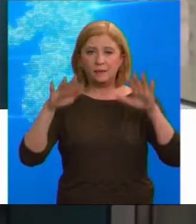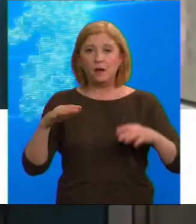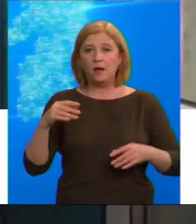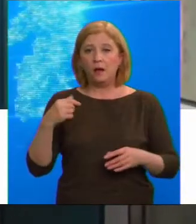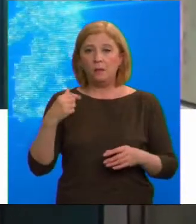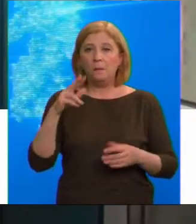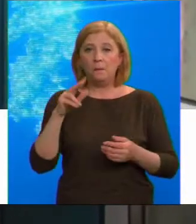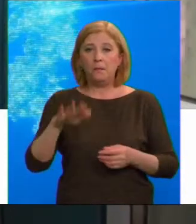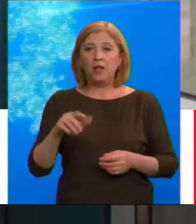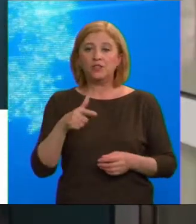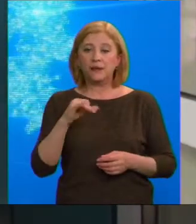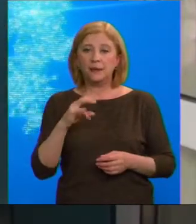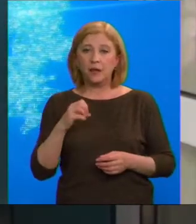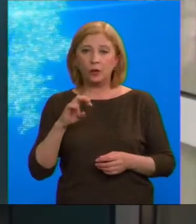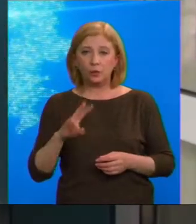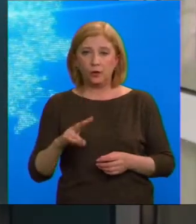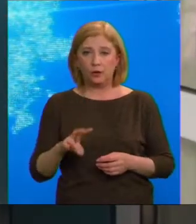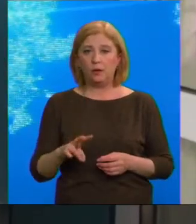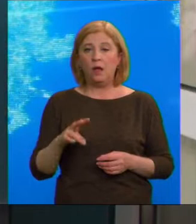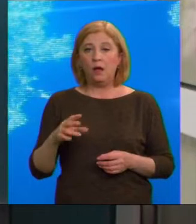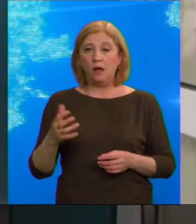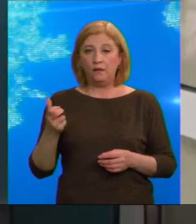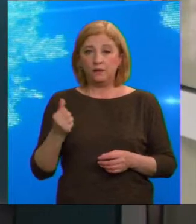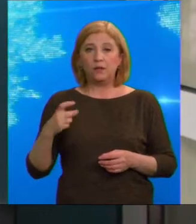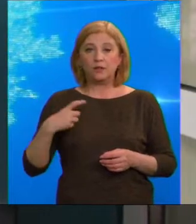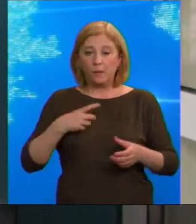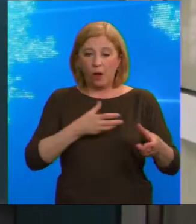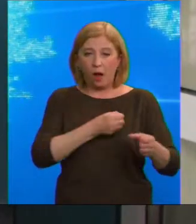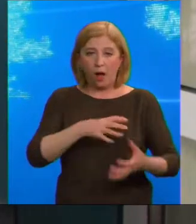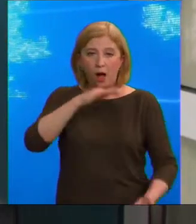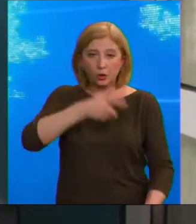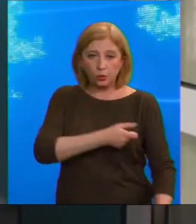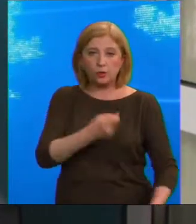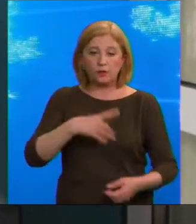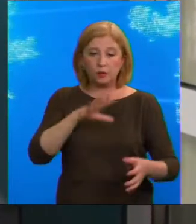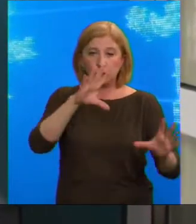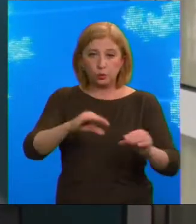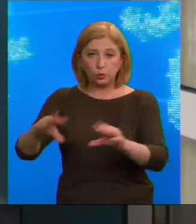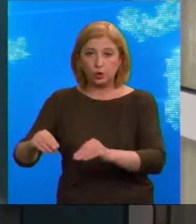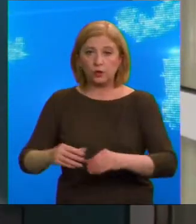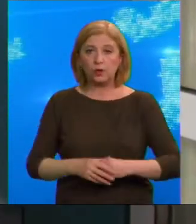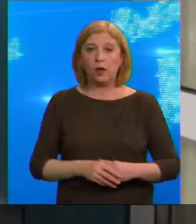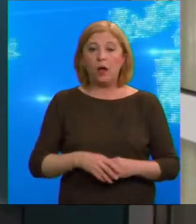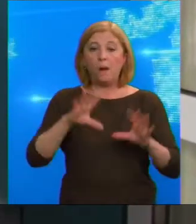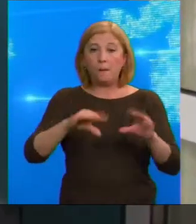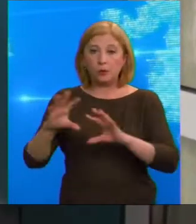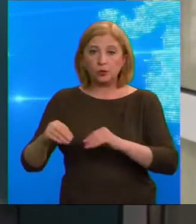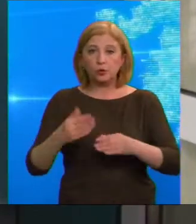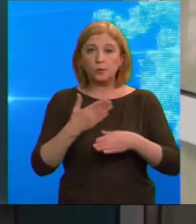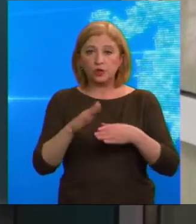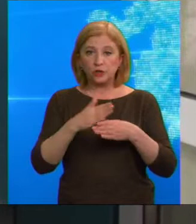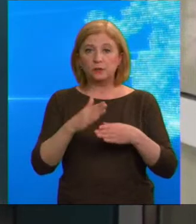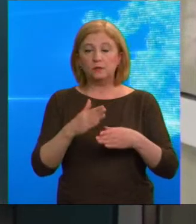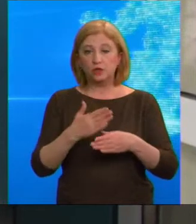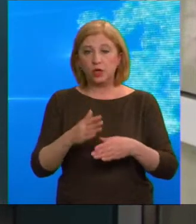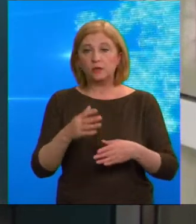сержант Гениатулин на тот момент взял с собой огнетушитель уже на автомобиле и начал тушить огонь. Потушив частично